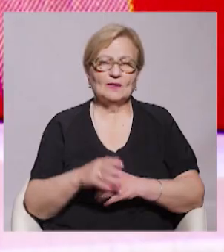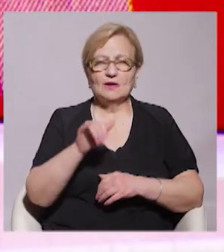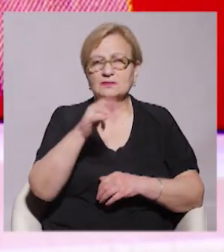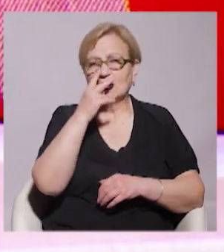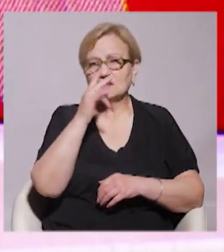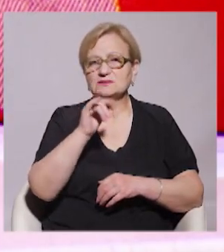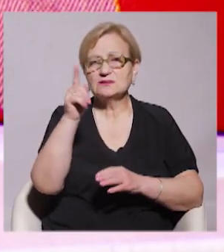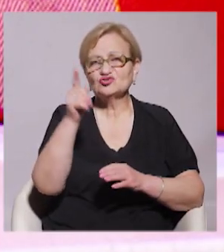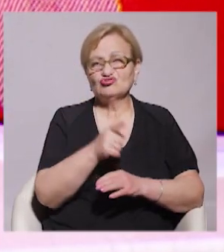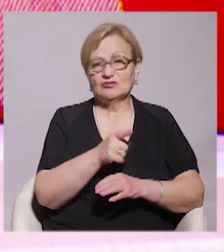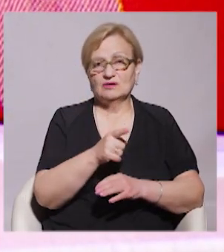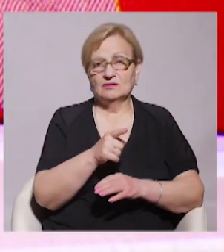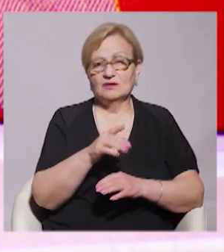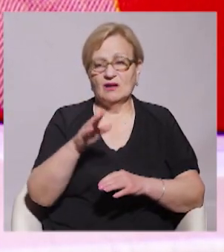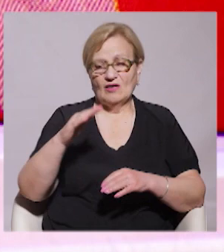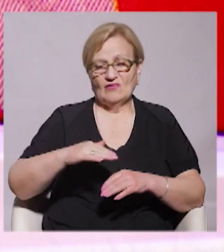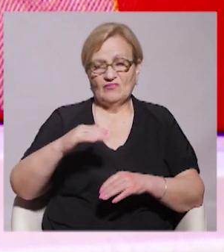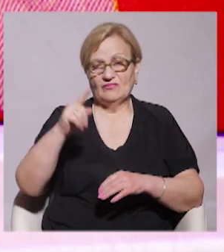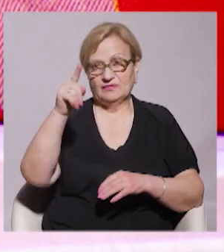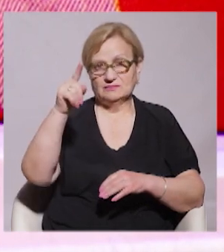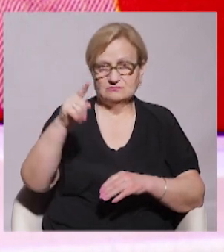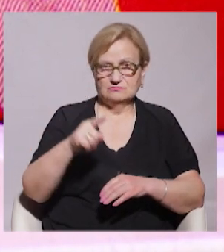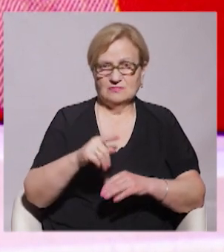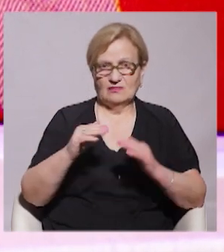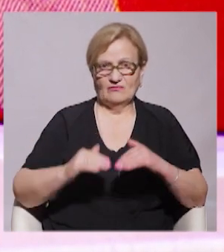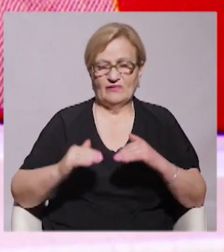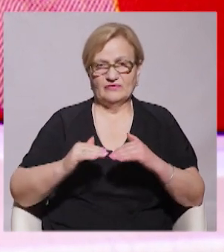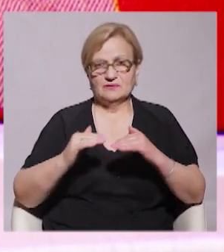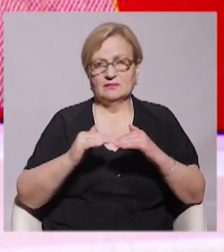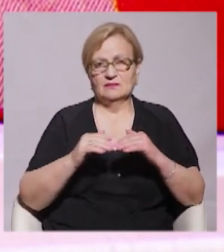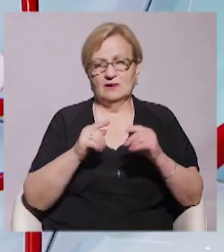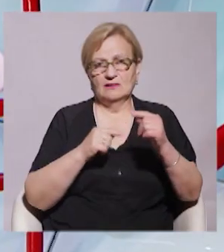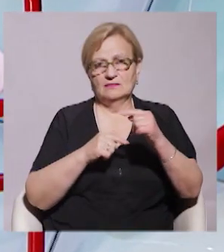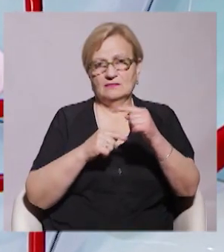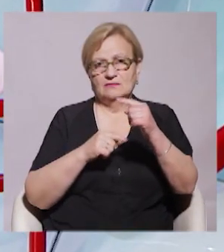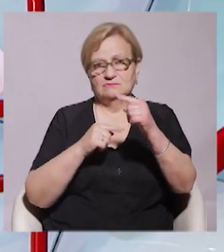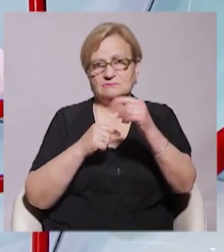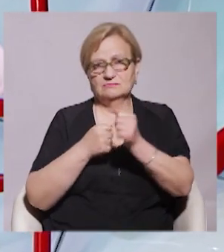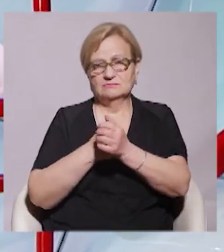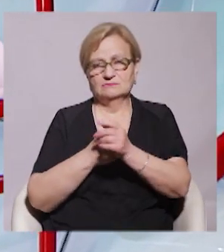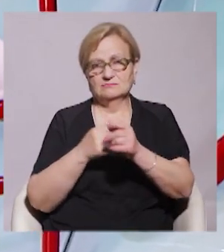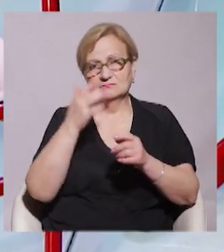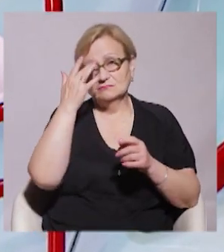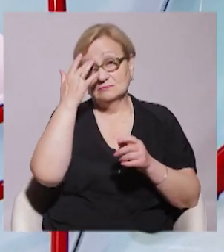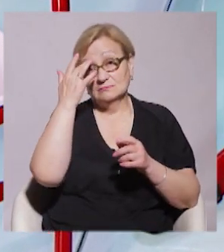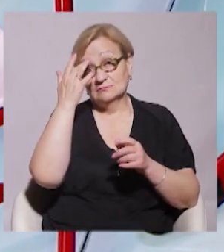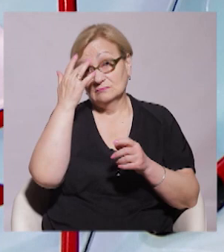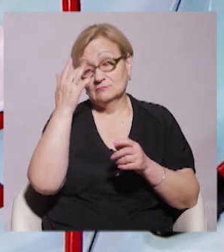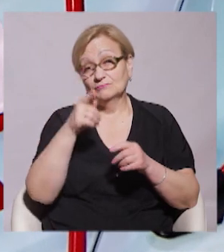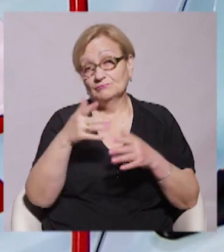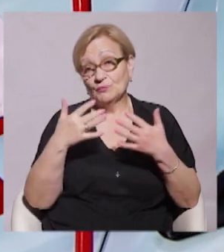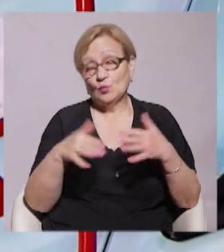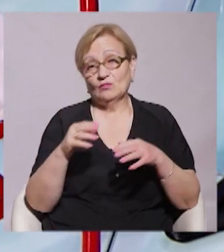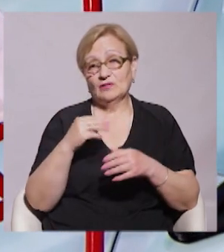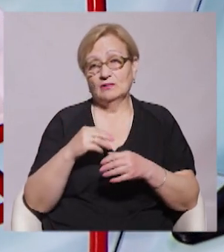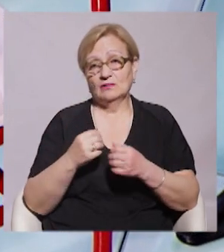აი მოდი აქ დავწეროთ. ქვემოთ ჩავდივართ და მე აქეთ. აი აქედან აქ. აბა მიდი. ეს უკვე გავაკეთე, ეს